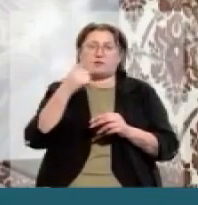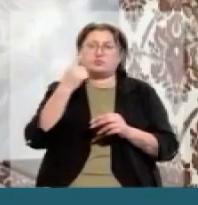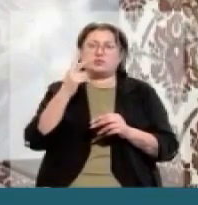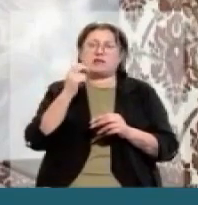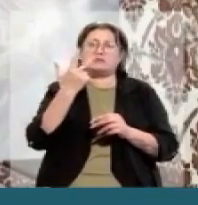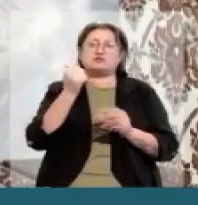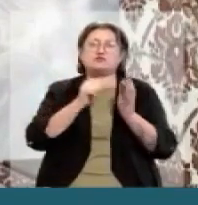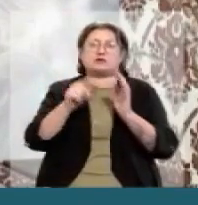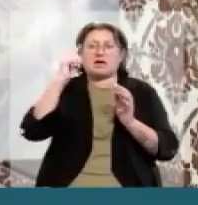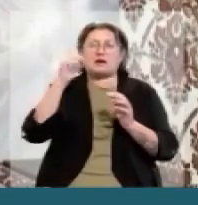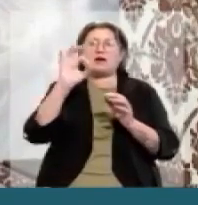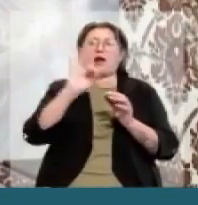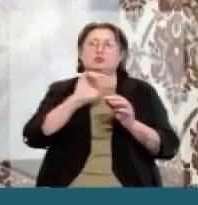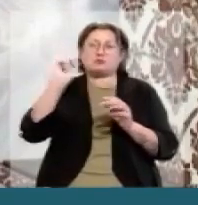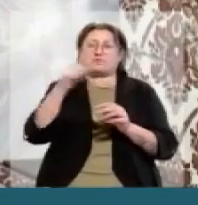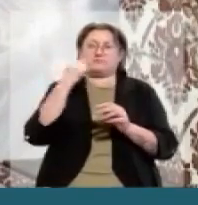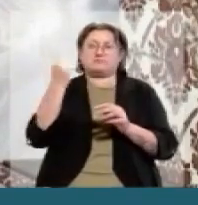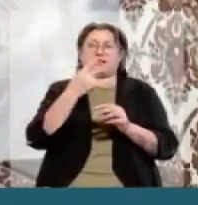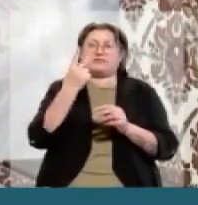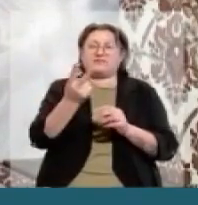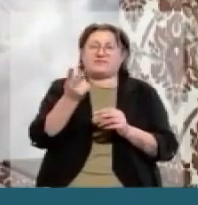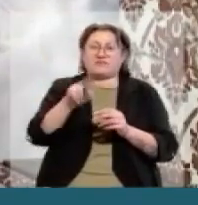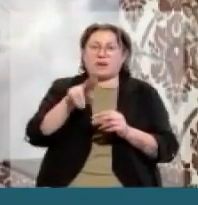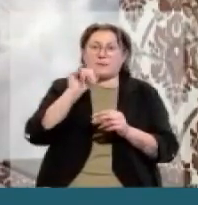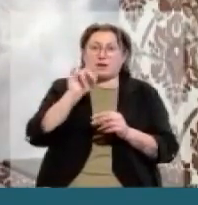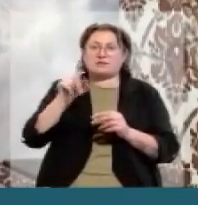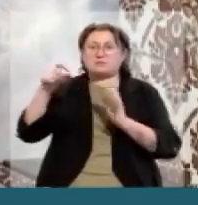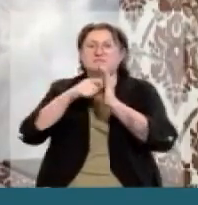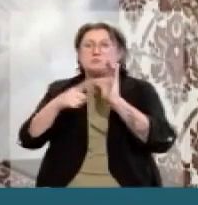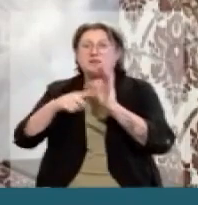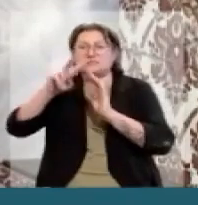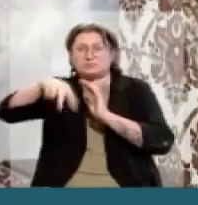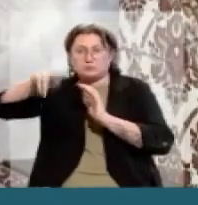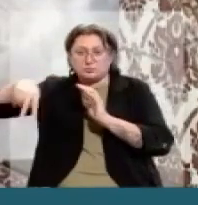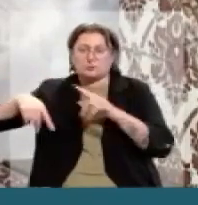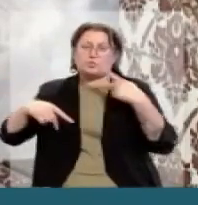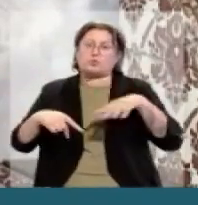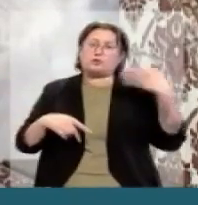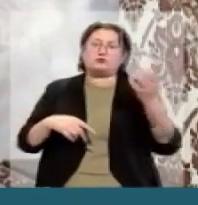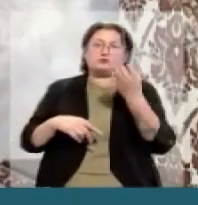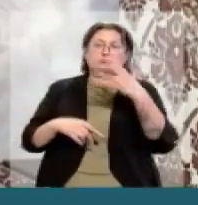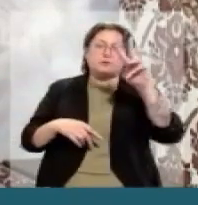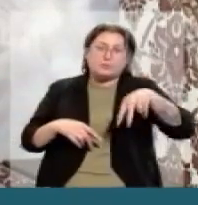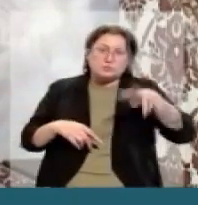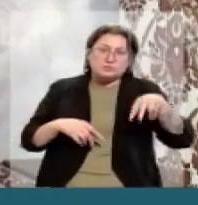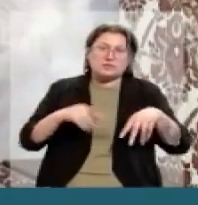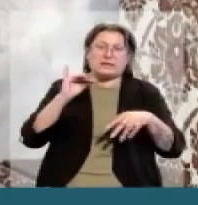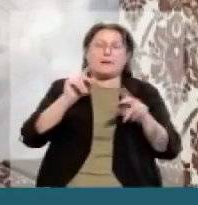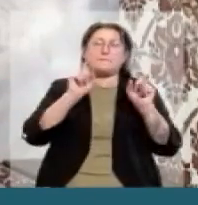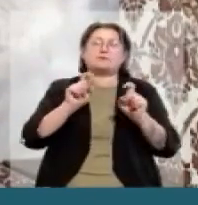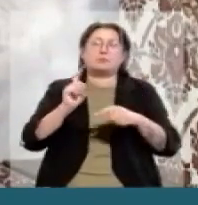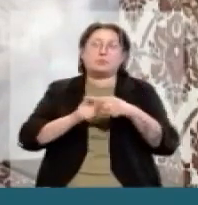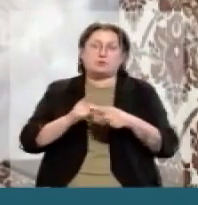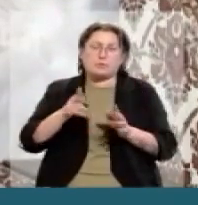на 360 градусов. Два парка, в одном 17 путей, в одном 14 путей. И еще плюс